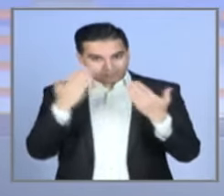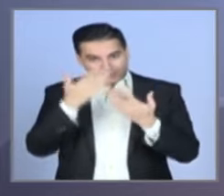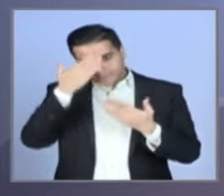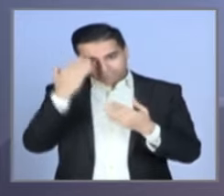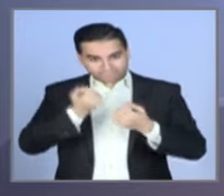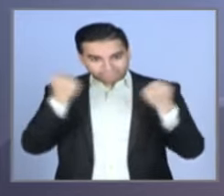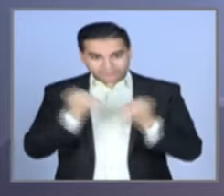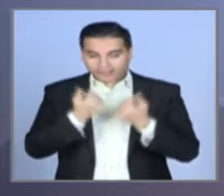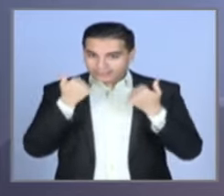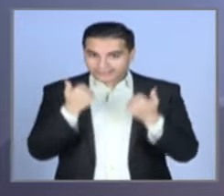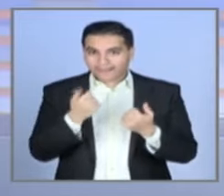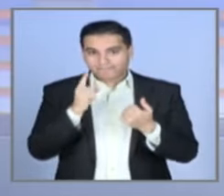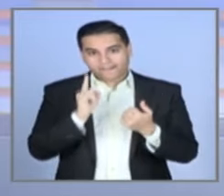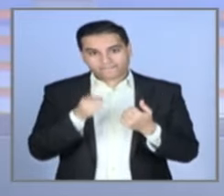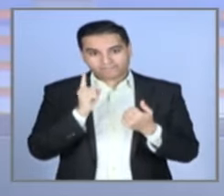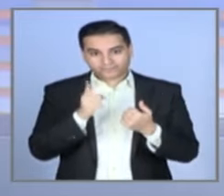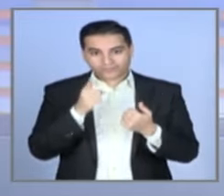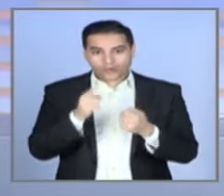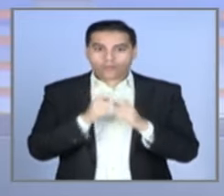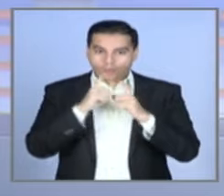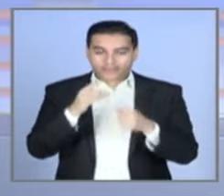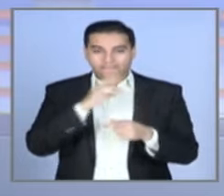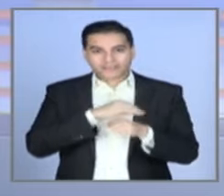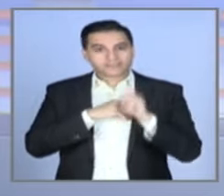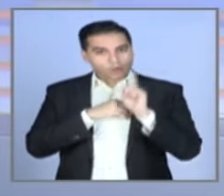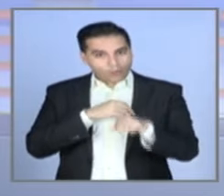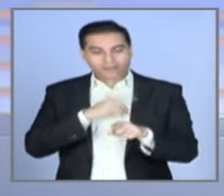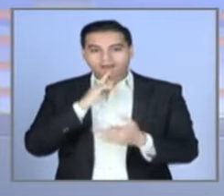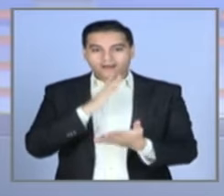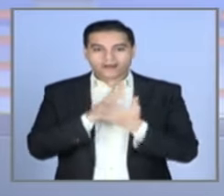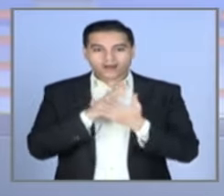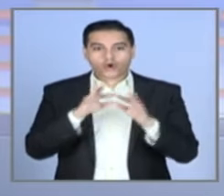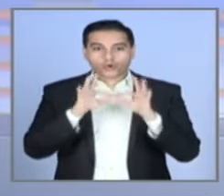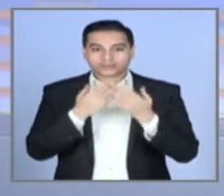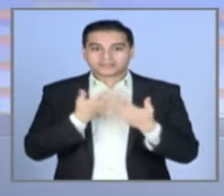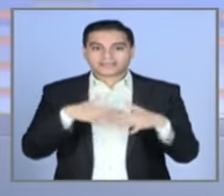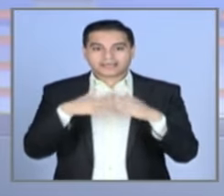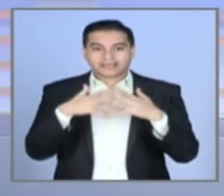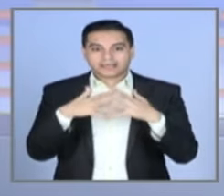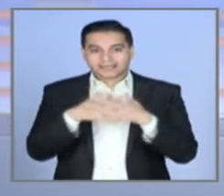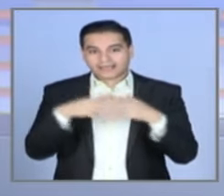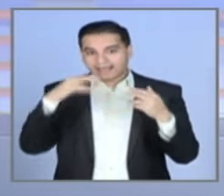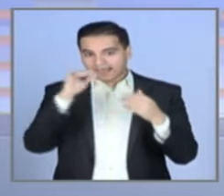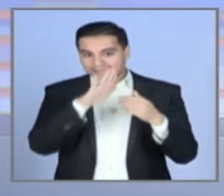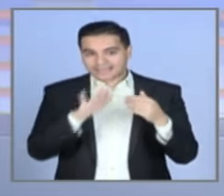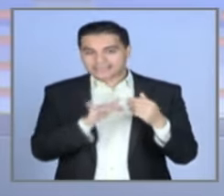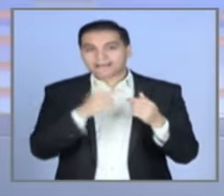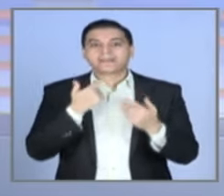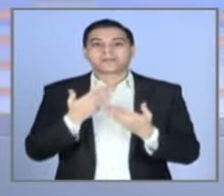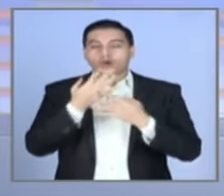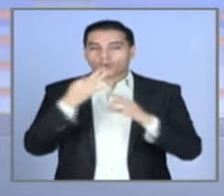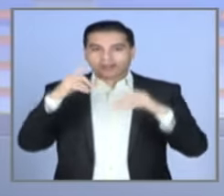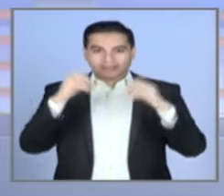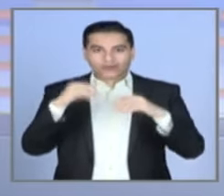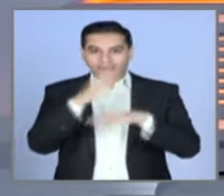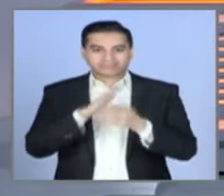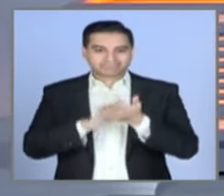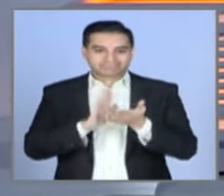كويس. هو ده المكسب فعلا. طبعا عيلة عيسى بتمنى لكم كل التوفيق. نحيي كلنا عيلة